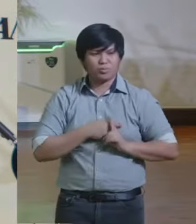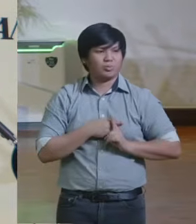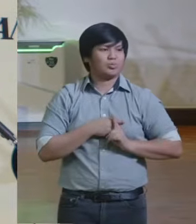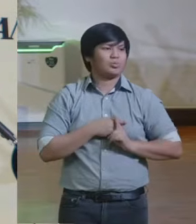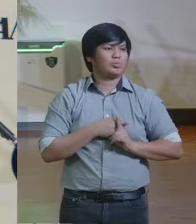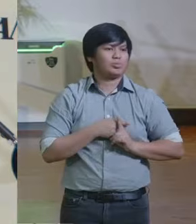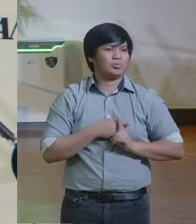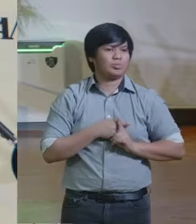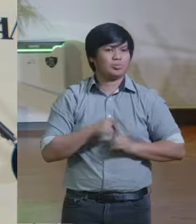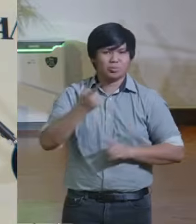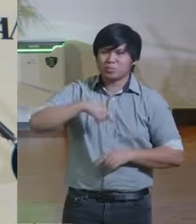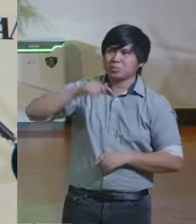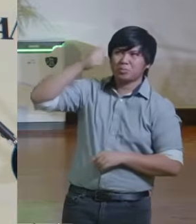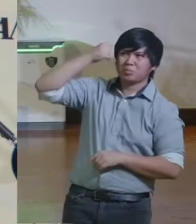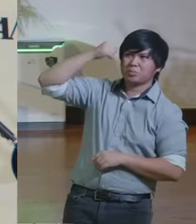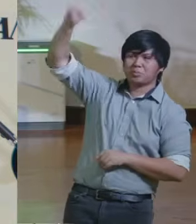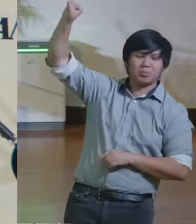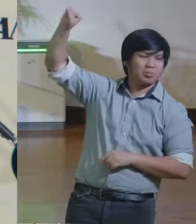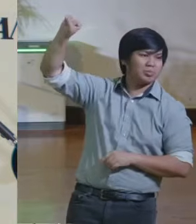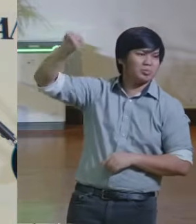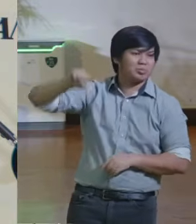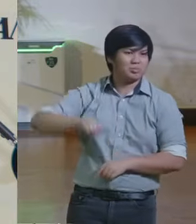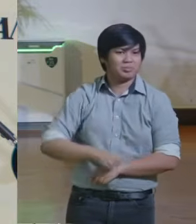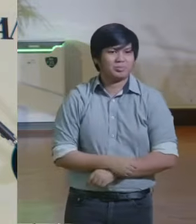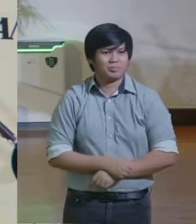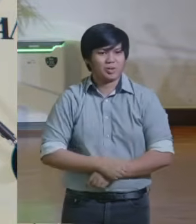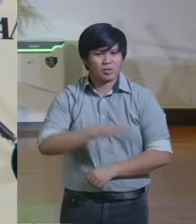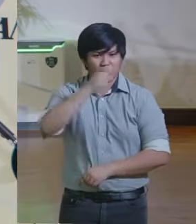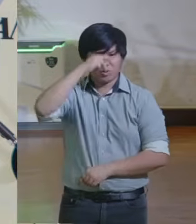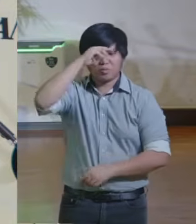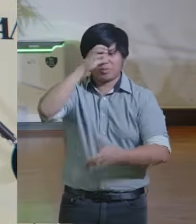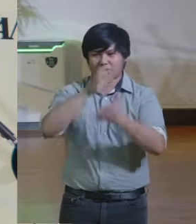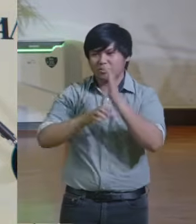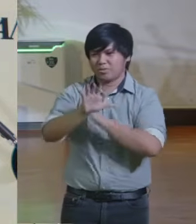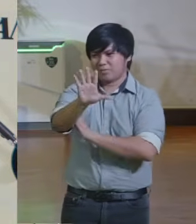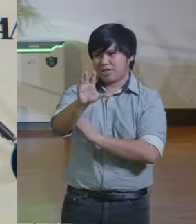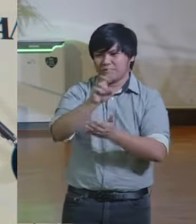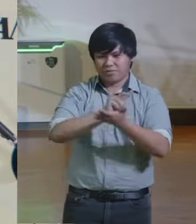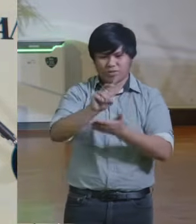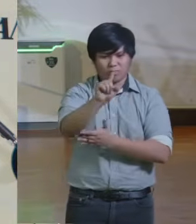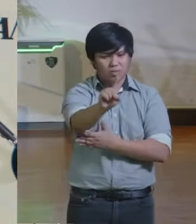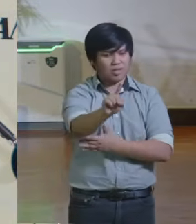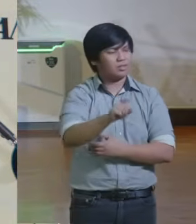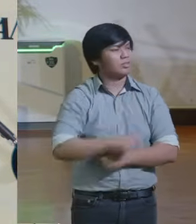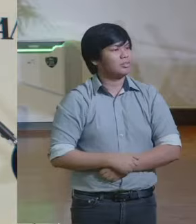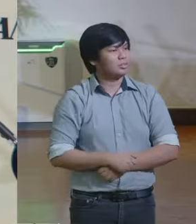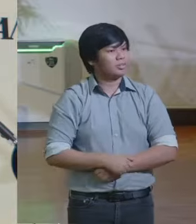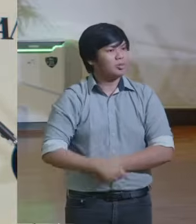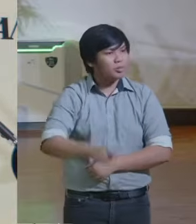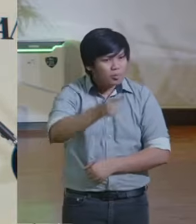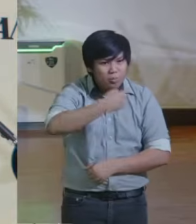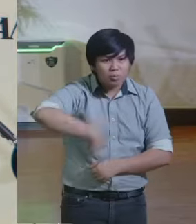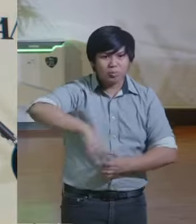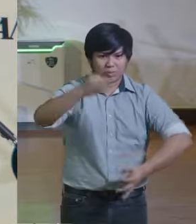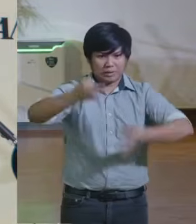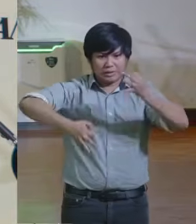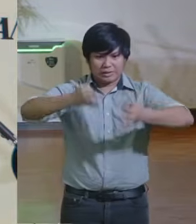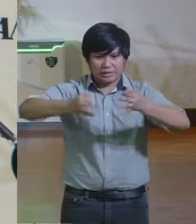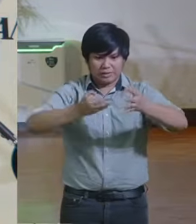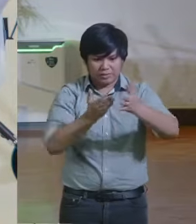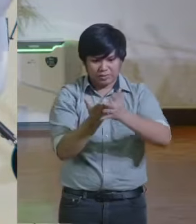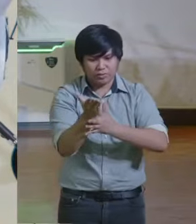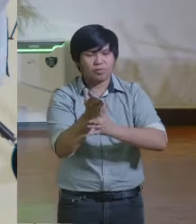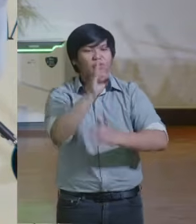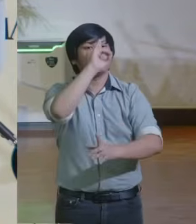mga hinirang. Sa Romans 5:1, sabi ni Pablo, therefore, since we have been justified by